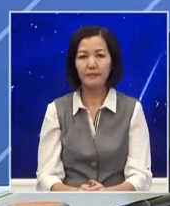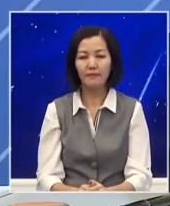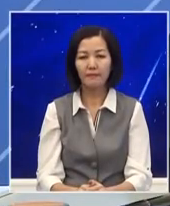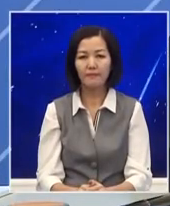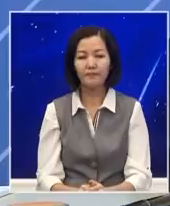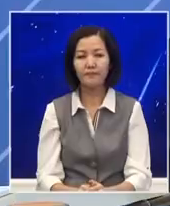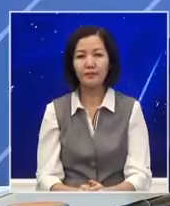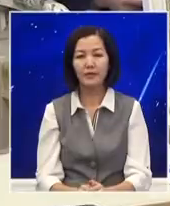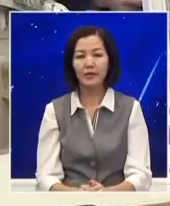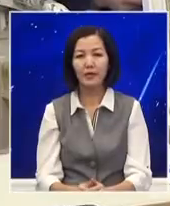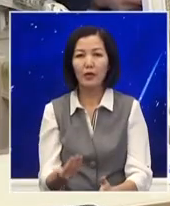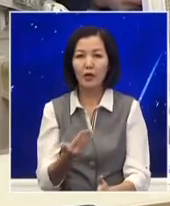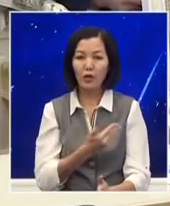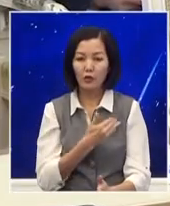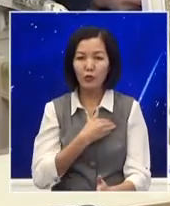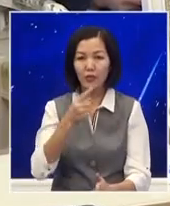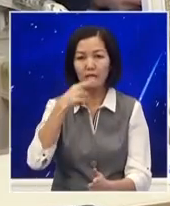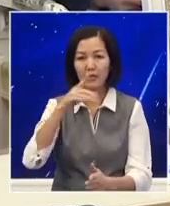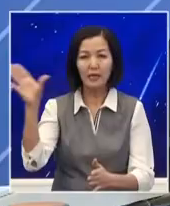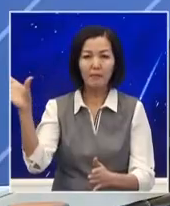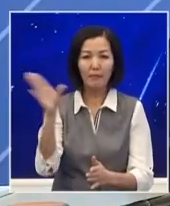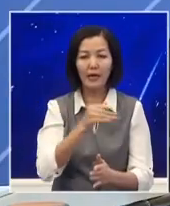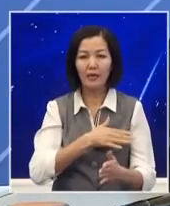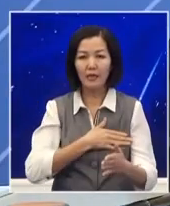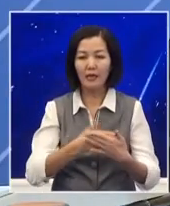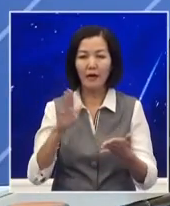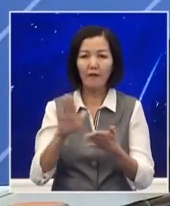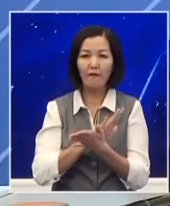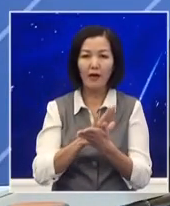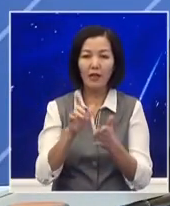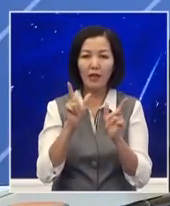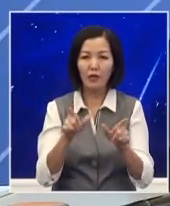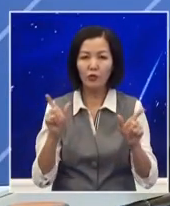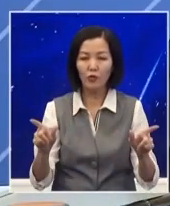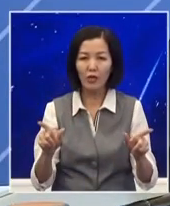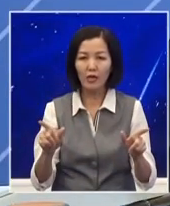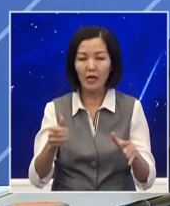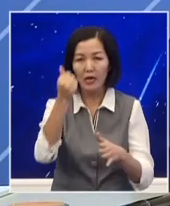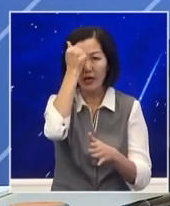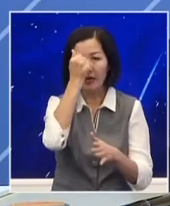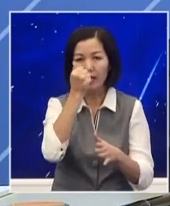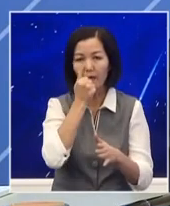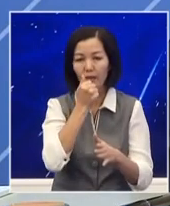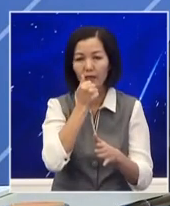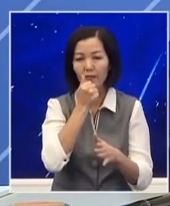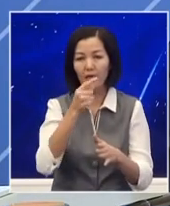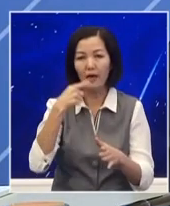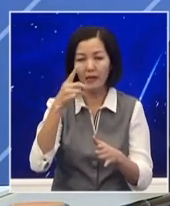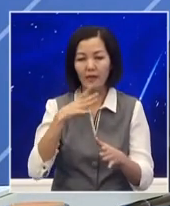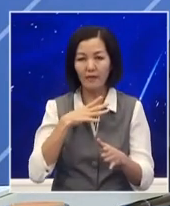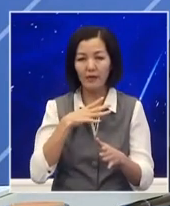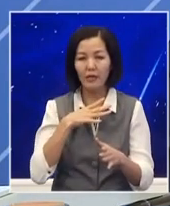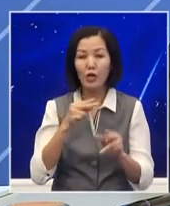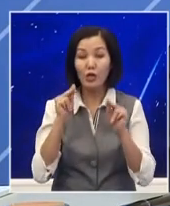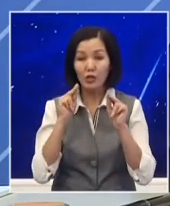Ең алдымен барлық волонтерлерге ризашылымды, алғысымды білдіремін.